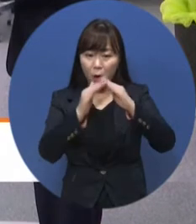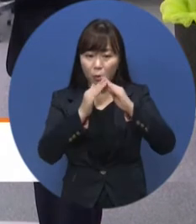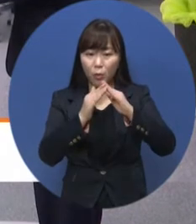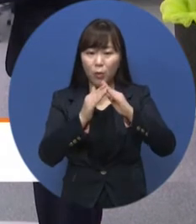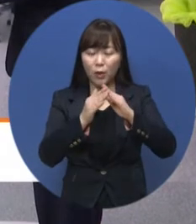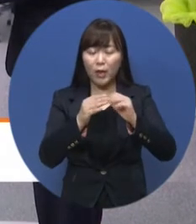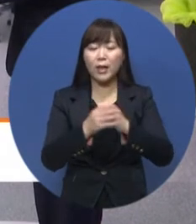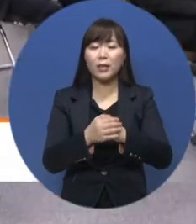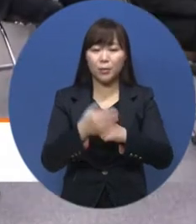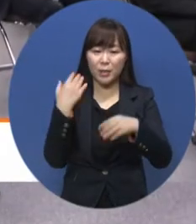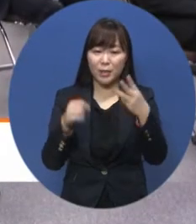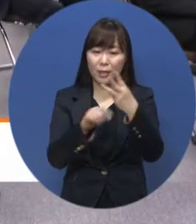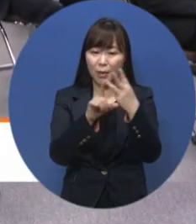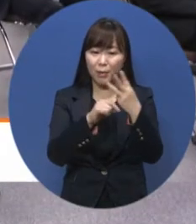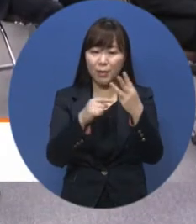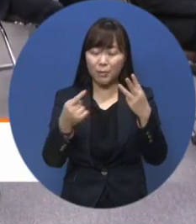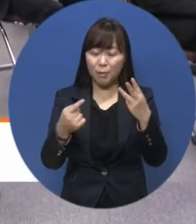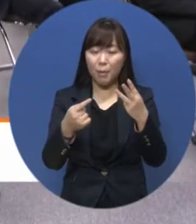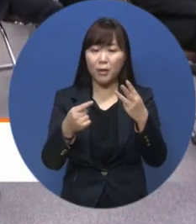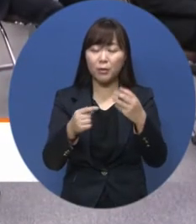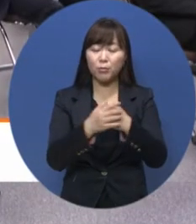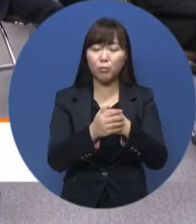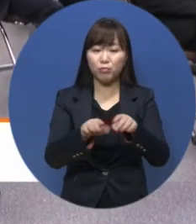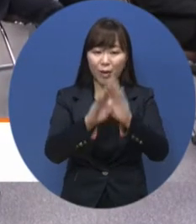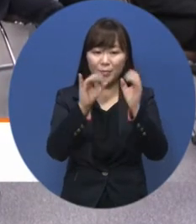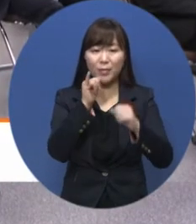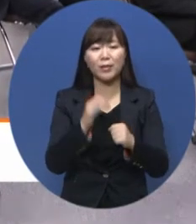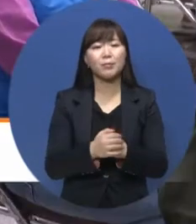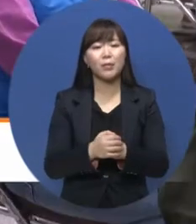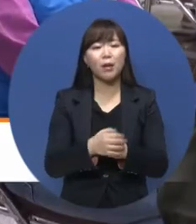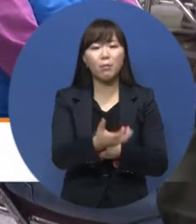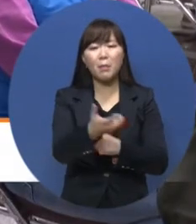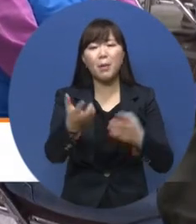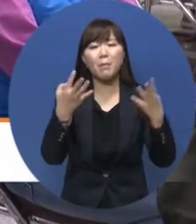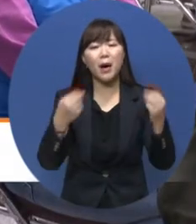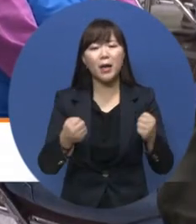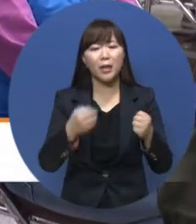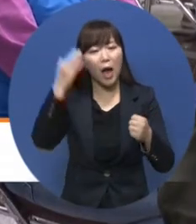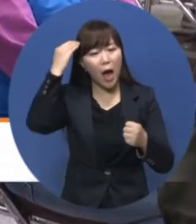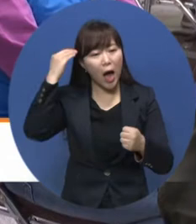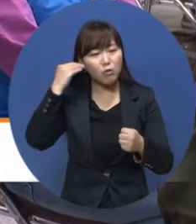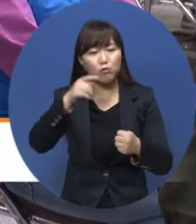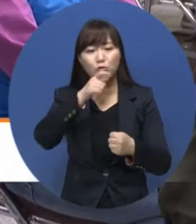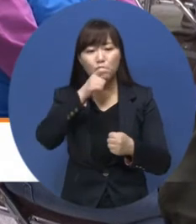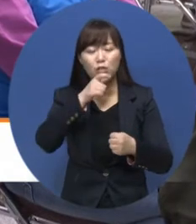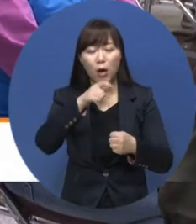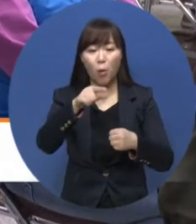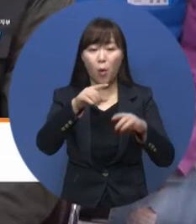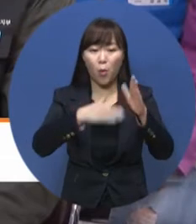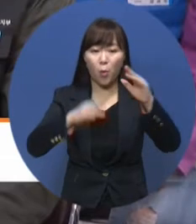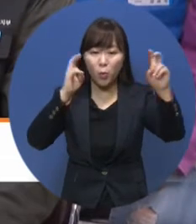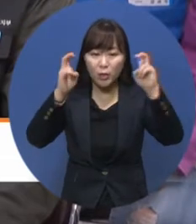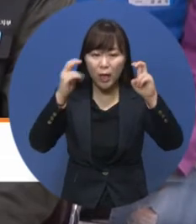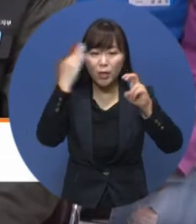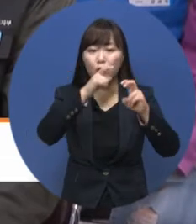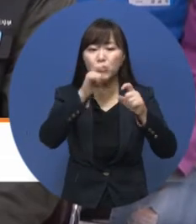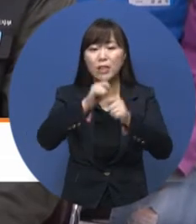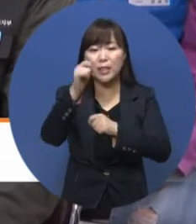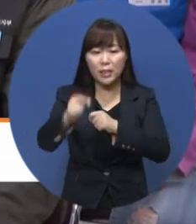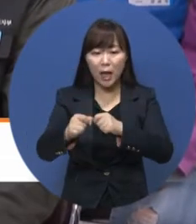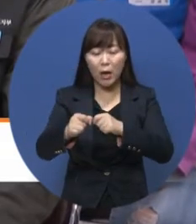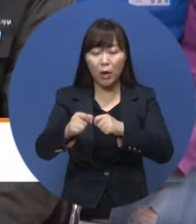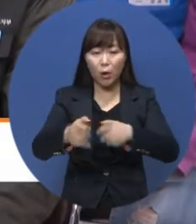문을 열었습니다. 이동노동자 쉼터는 유동인구가 많은 한국수자원공사 여수지사 인근 건물